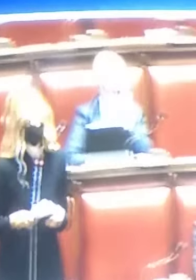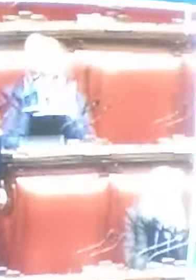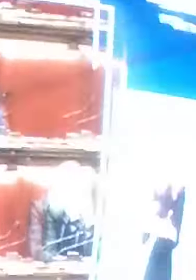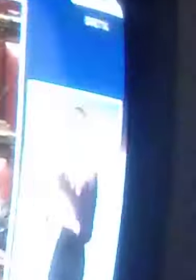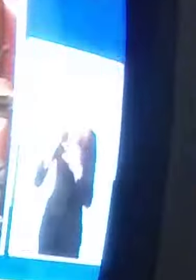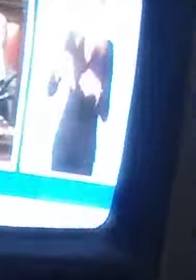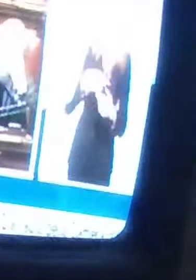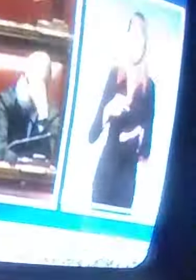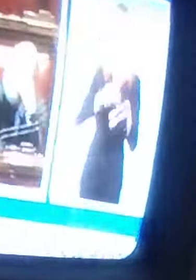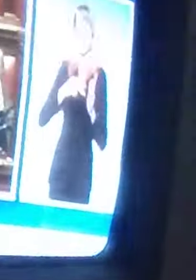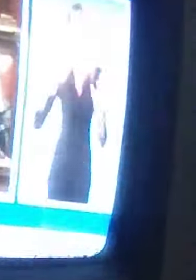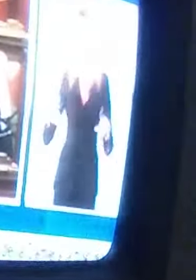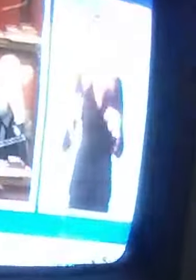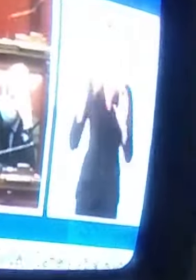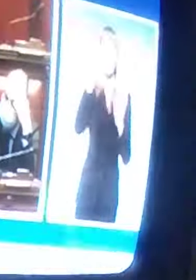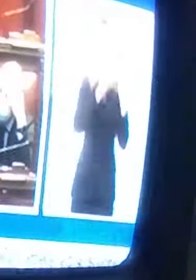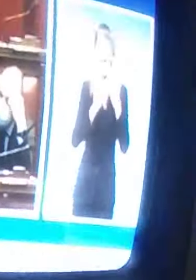Sì,